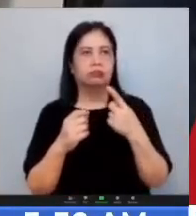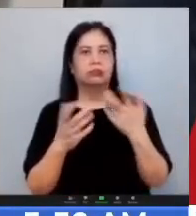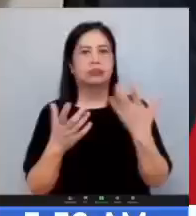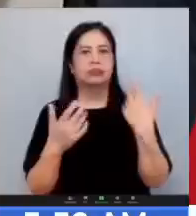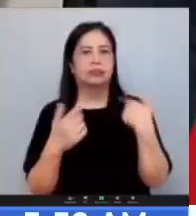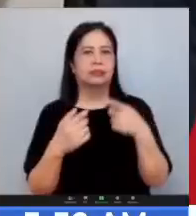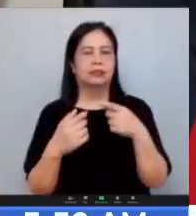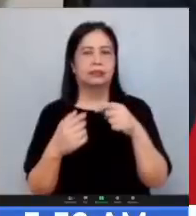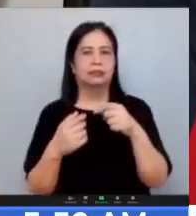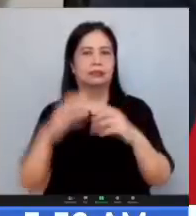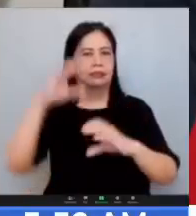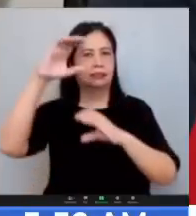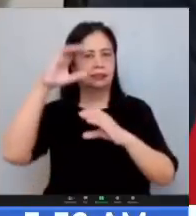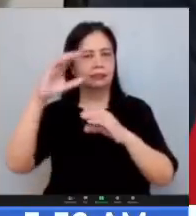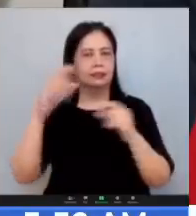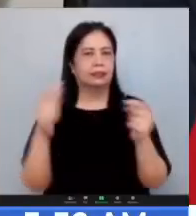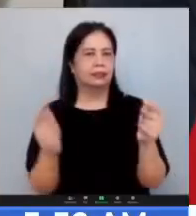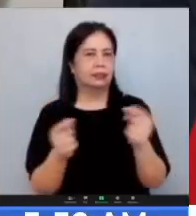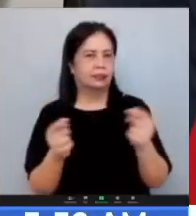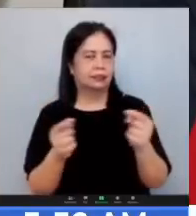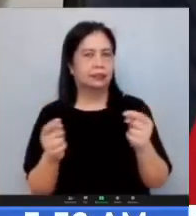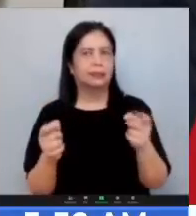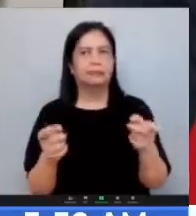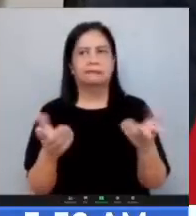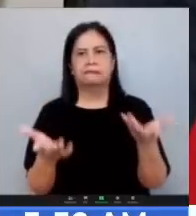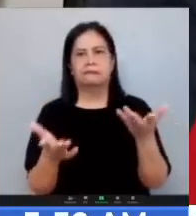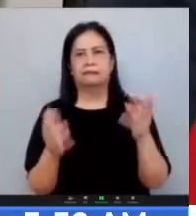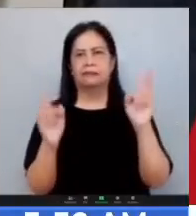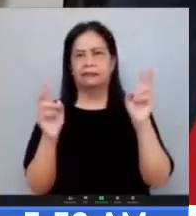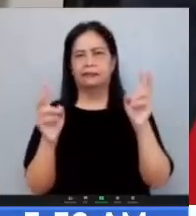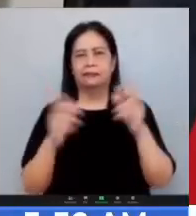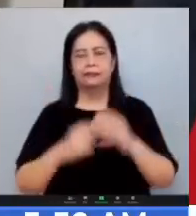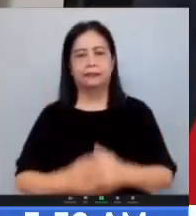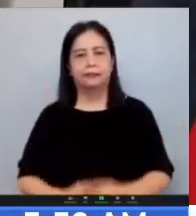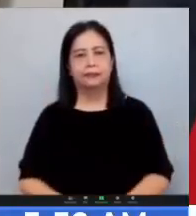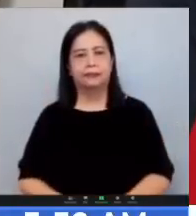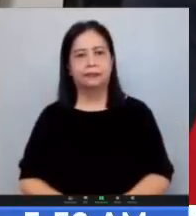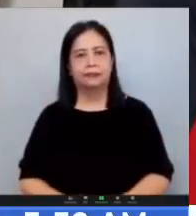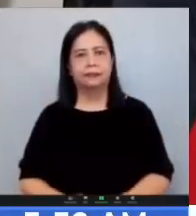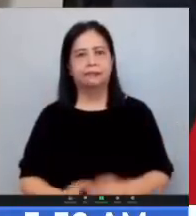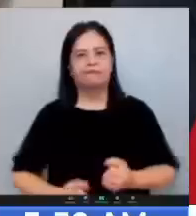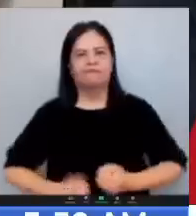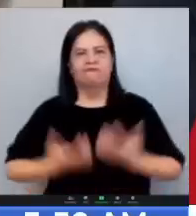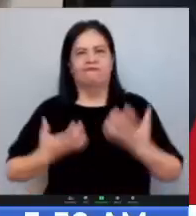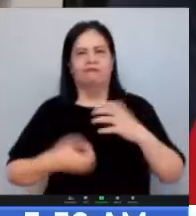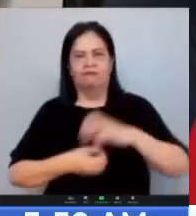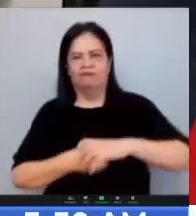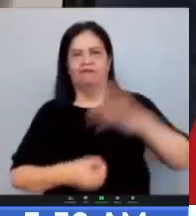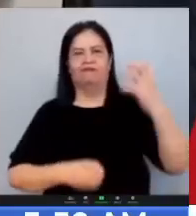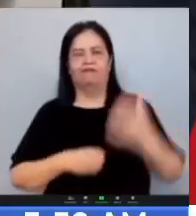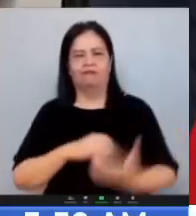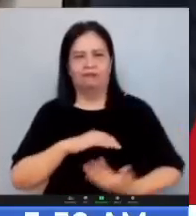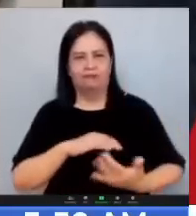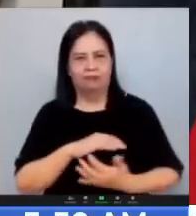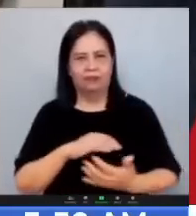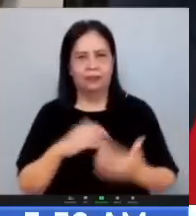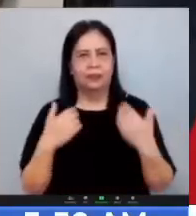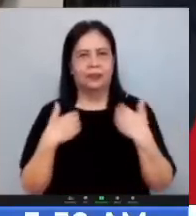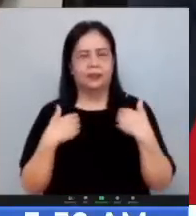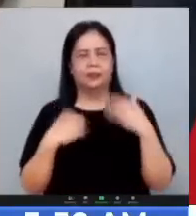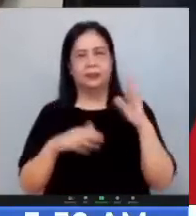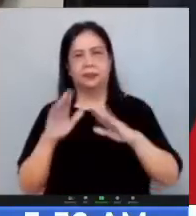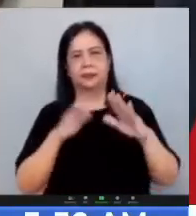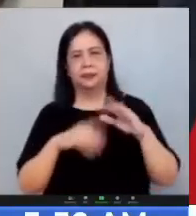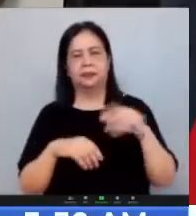pagkakaunawaan. This is a, siguro matatawag natin itong crime of passion. Meron silang kinakaharap na domestic dispute.